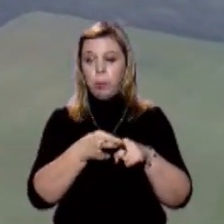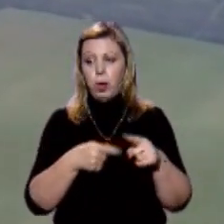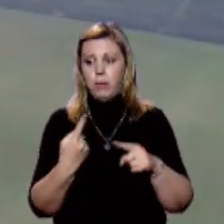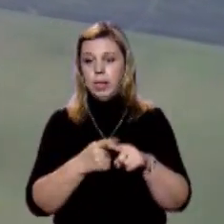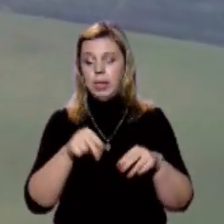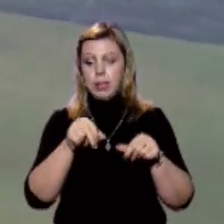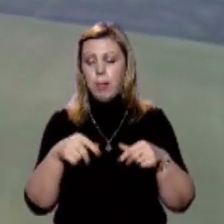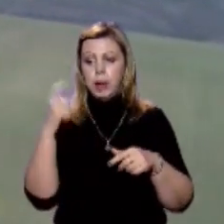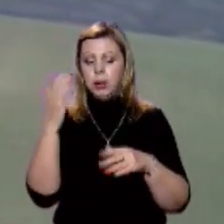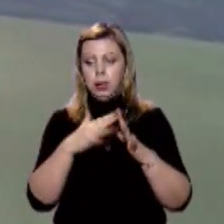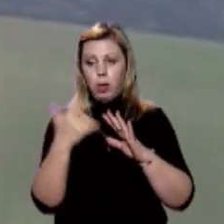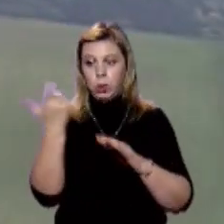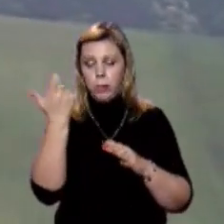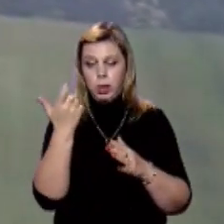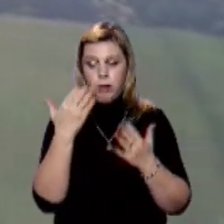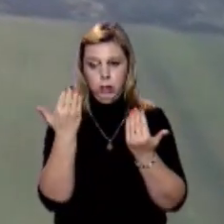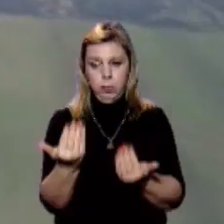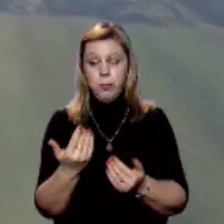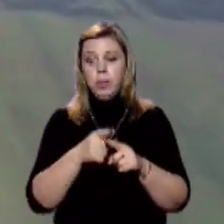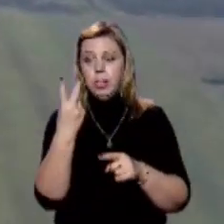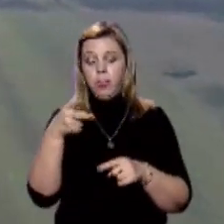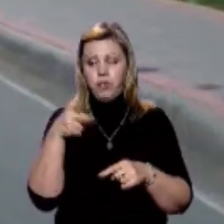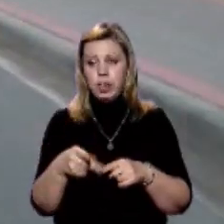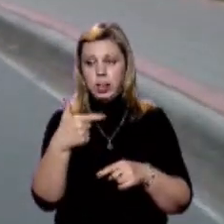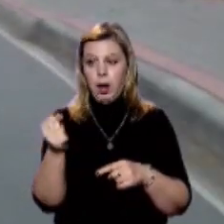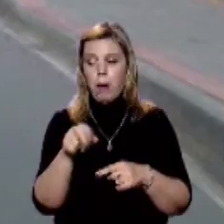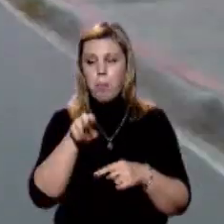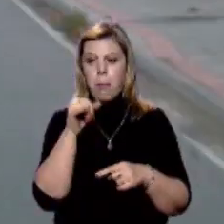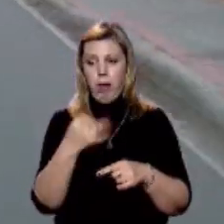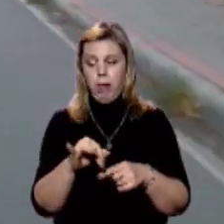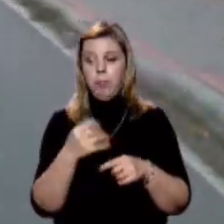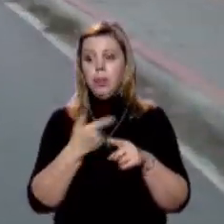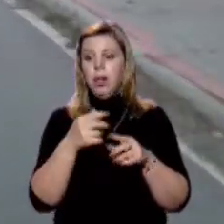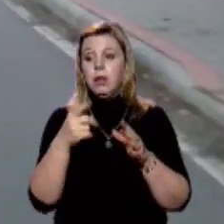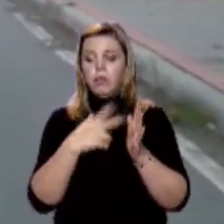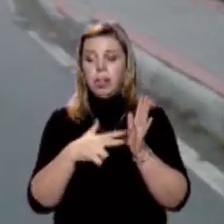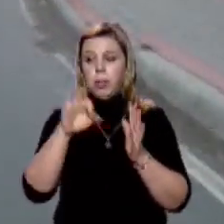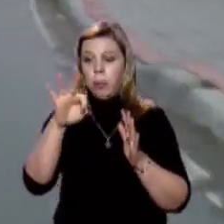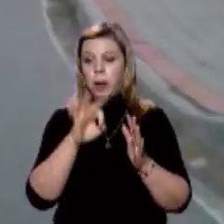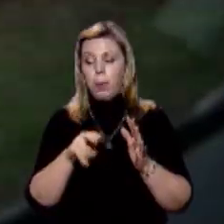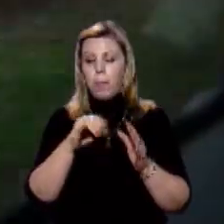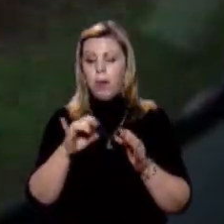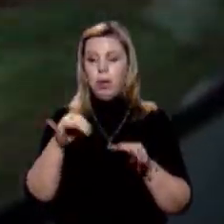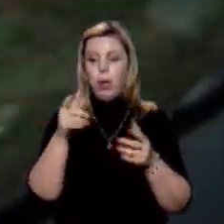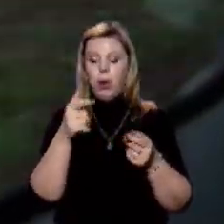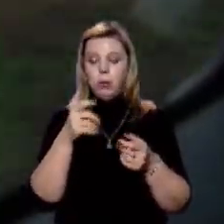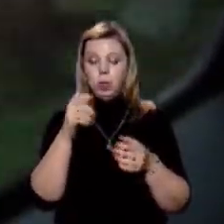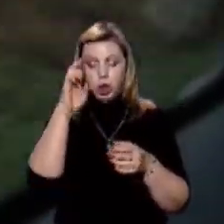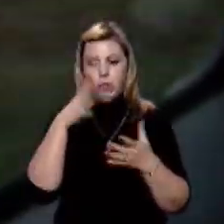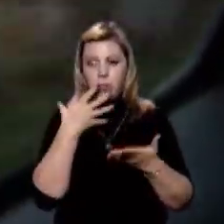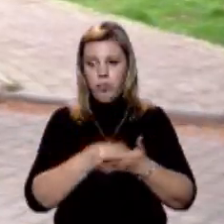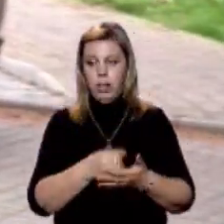6,5 – це землі сільськогосподарського призначення, з яких 2 тисячі гектарів – паї. Майже 80% пайовиків оформили державне